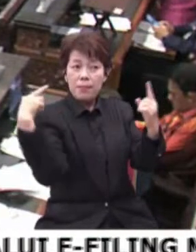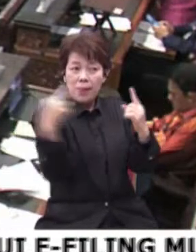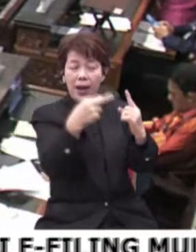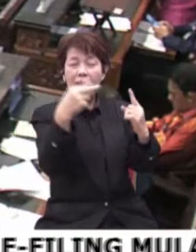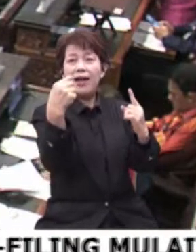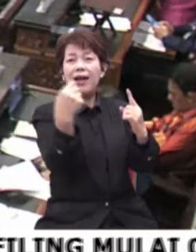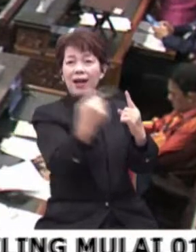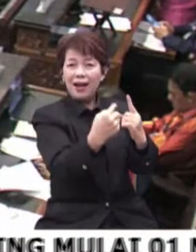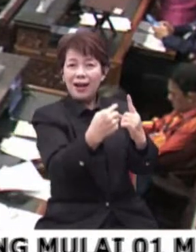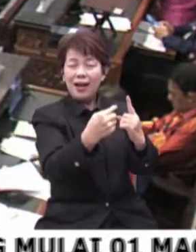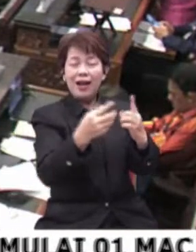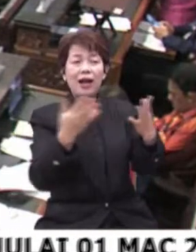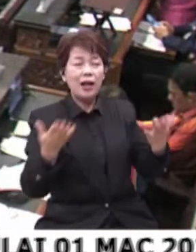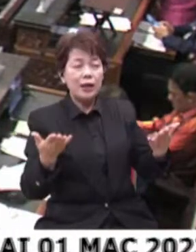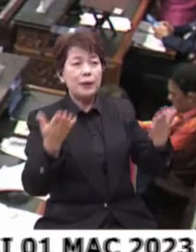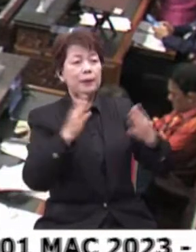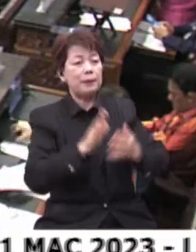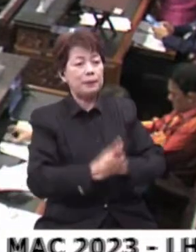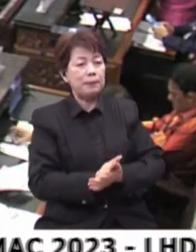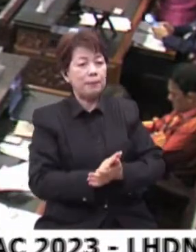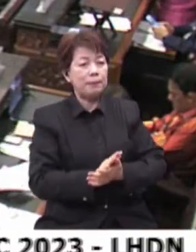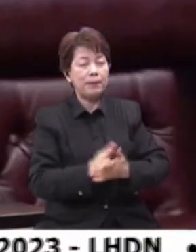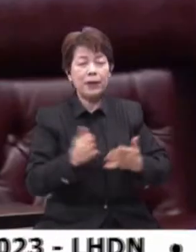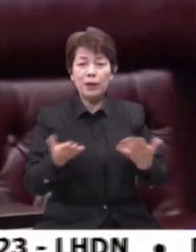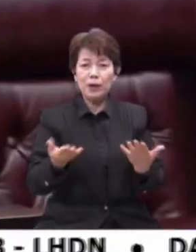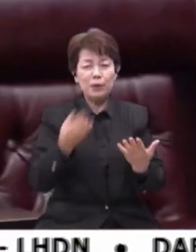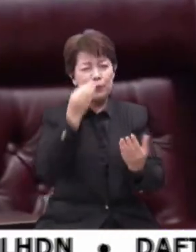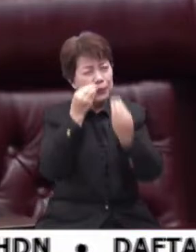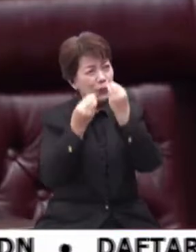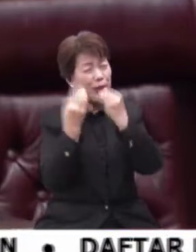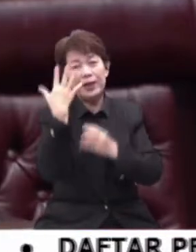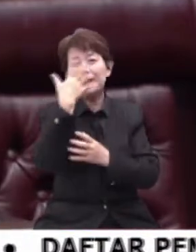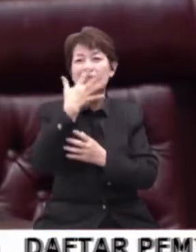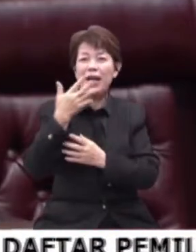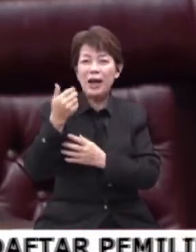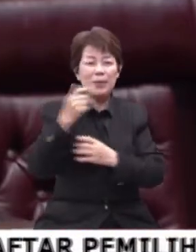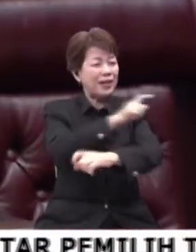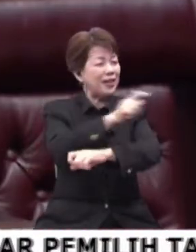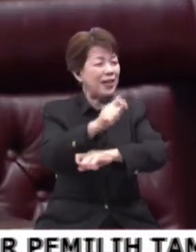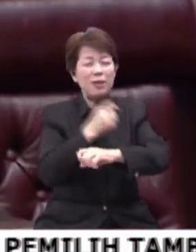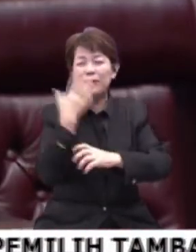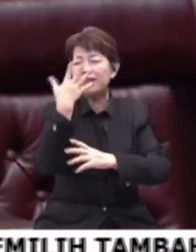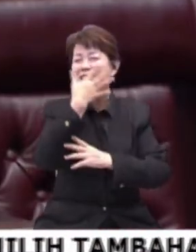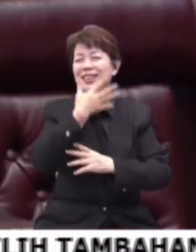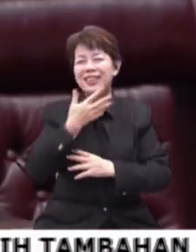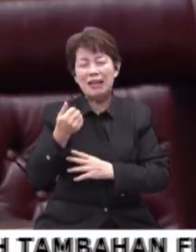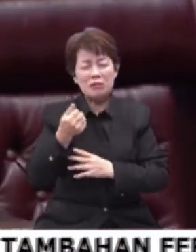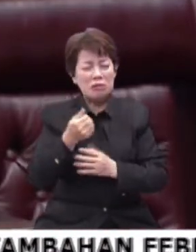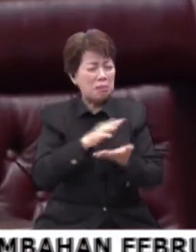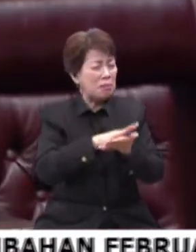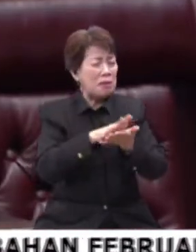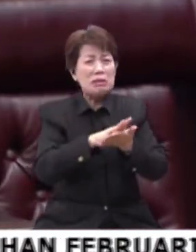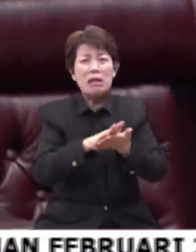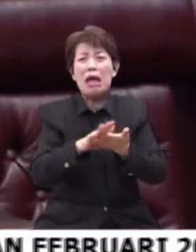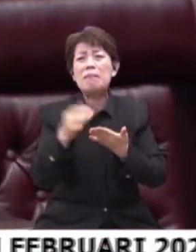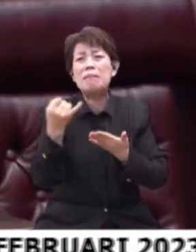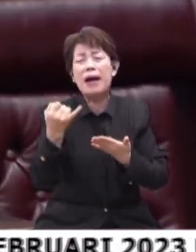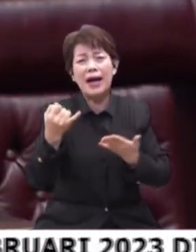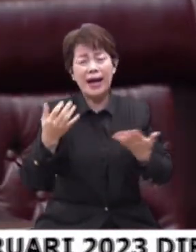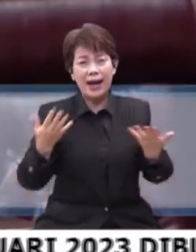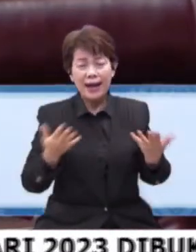terlepas pandang itu mungkin bunga cantik Taman Cantik Tapi kebersihannya Tak terjaga